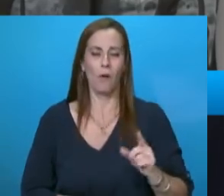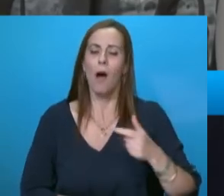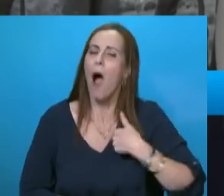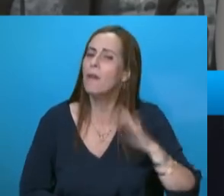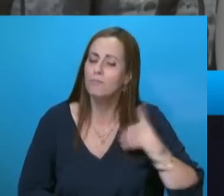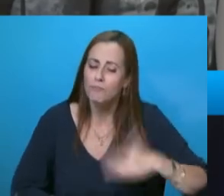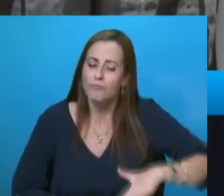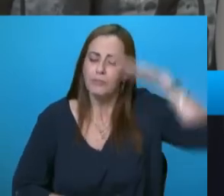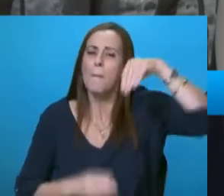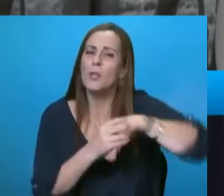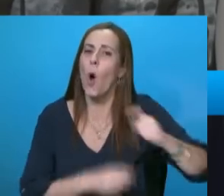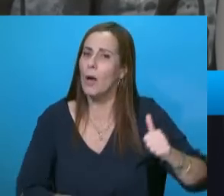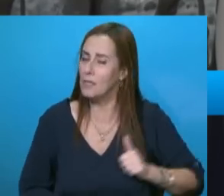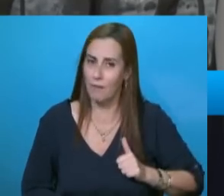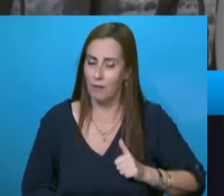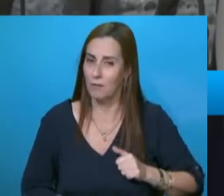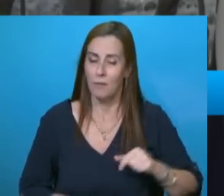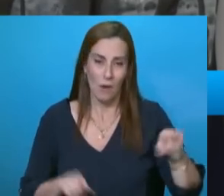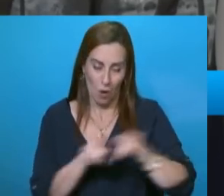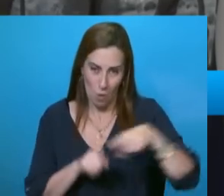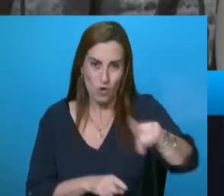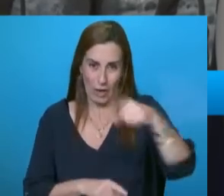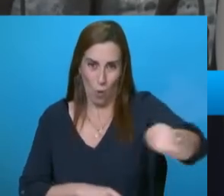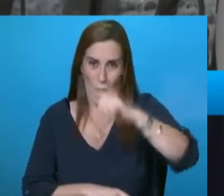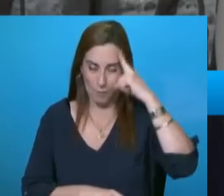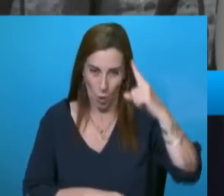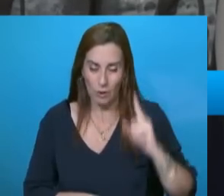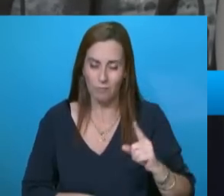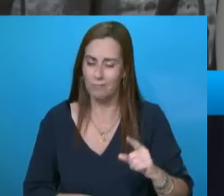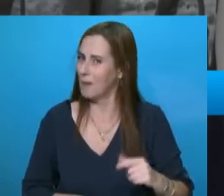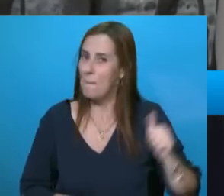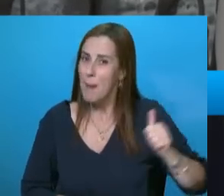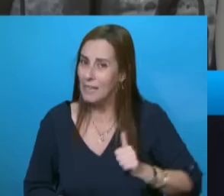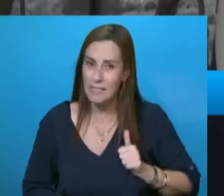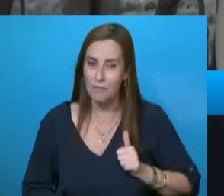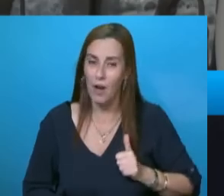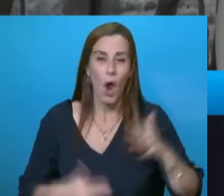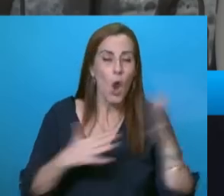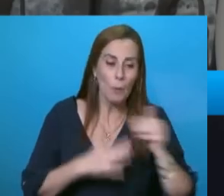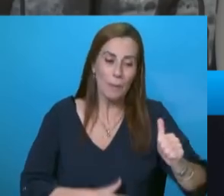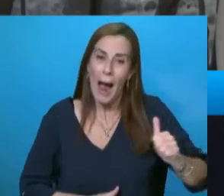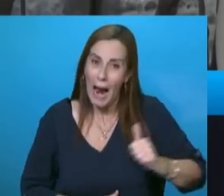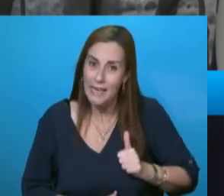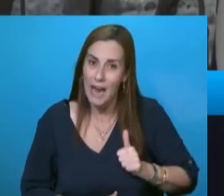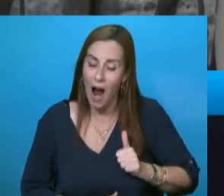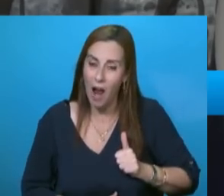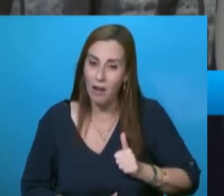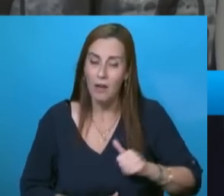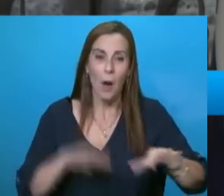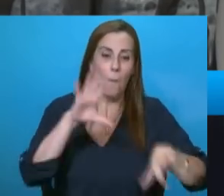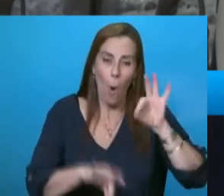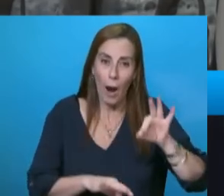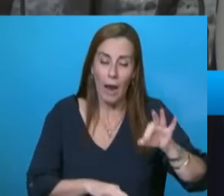במערכת הביטחון שבה אף אחד, כמו שאדוני הנשיא יודע, אף אחד לא בודק אם החייל שמסתער לידו הצביע